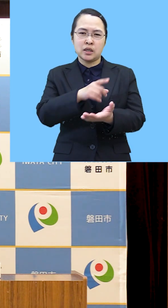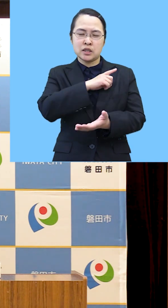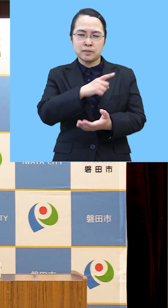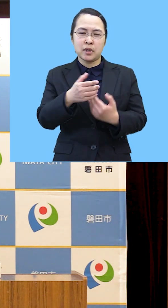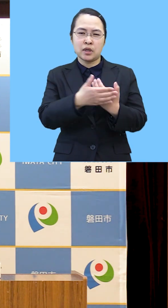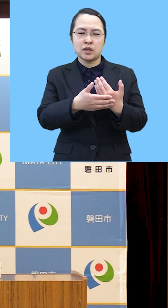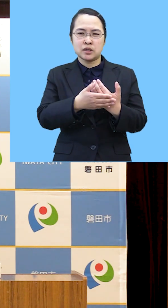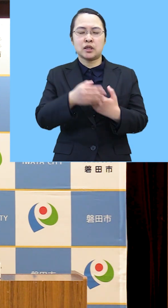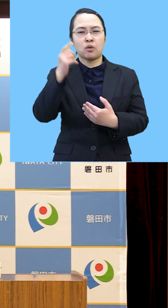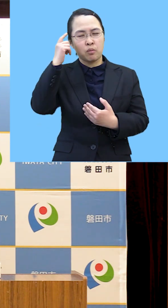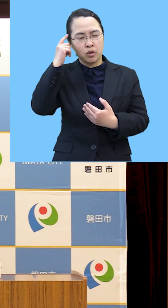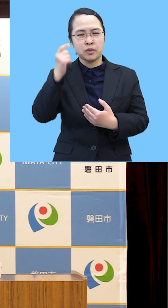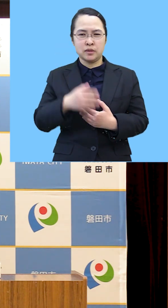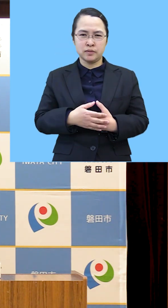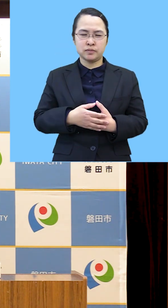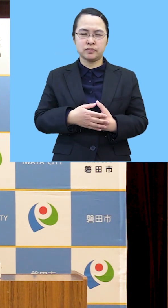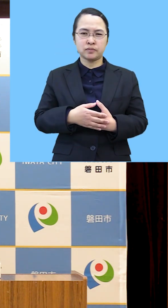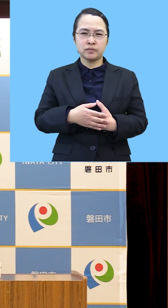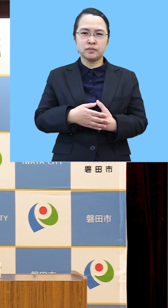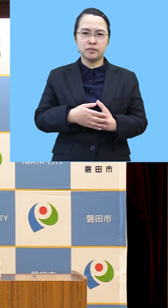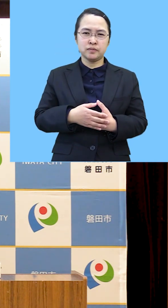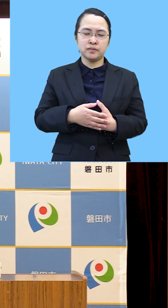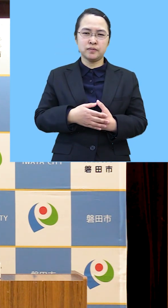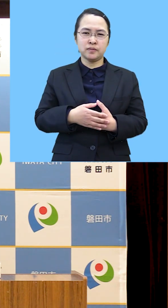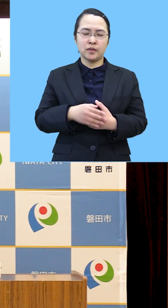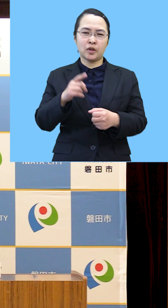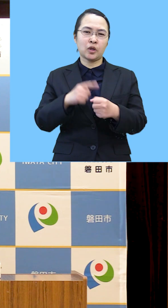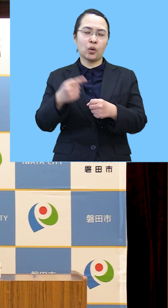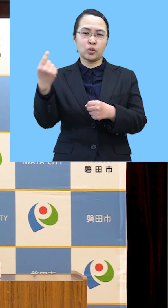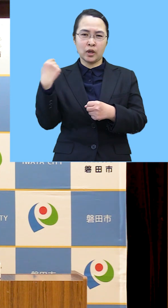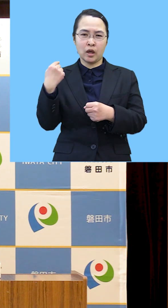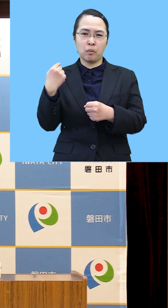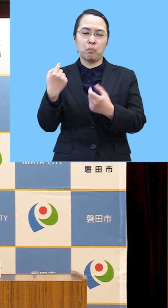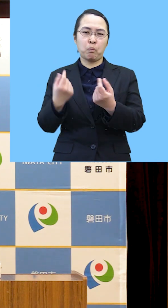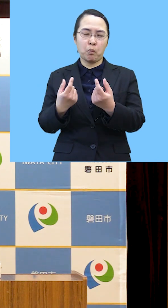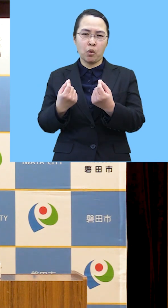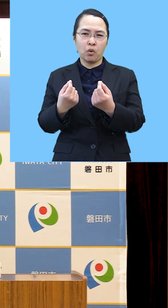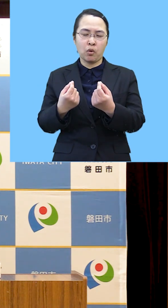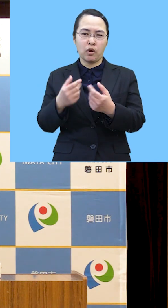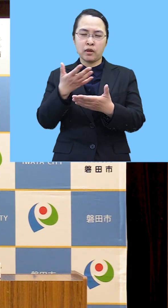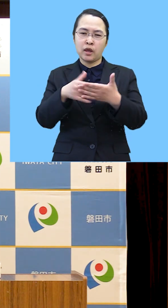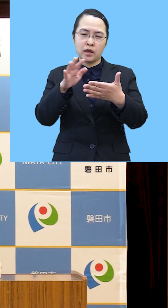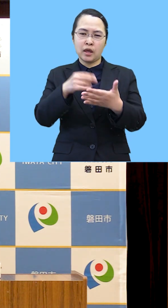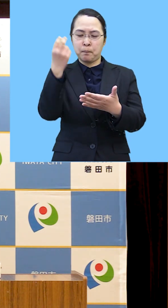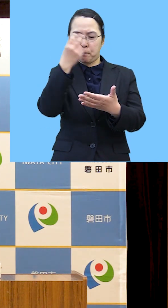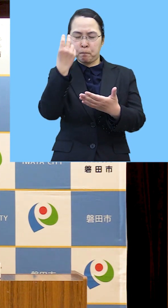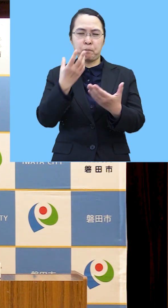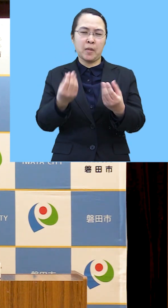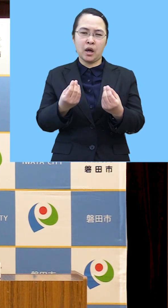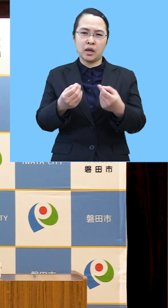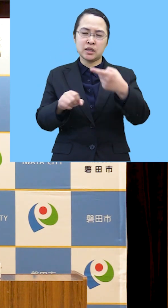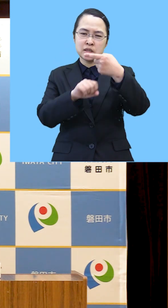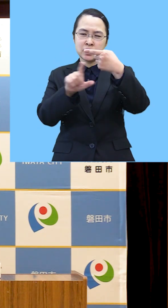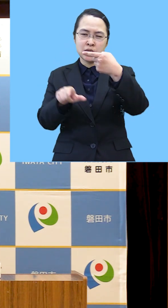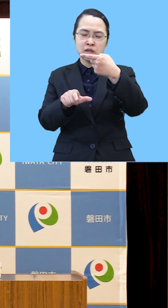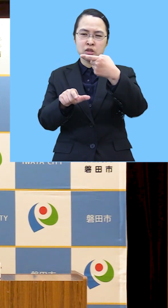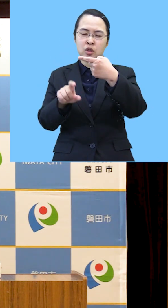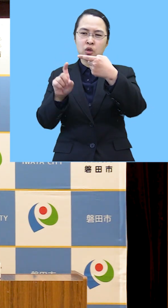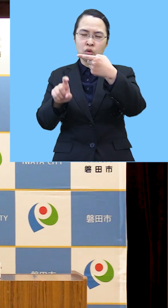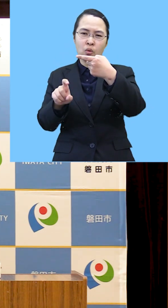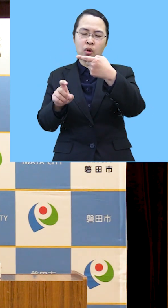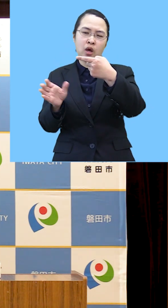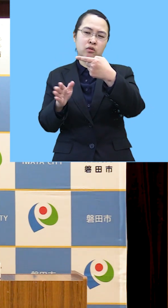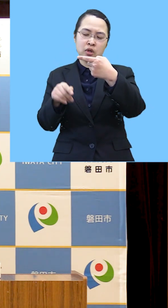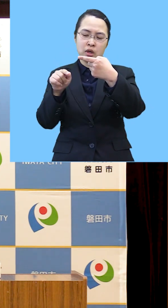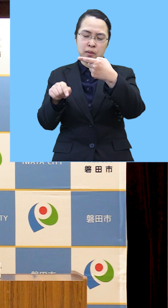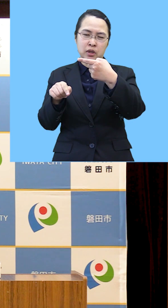からスタートするのもなんですが、昨年もですね、データ調べてみましたら、1月の、10日ぐ